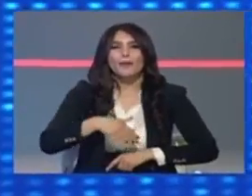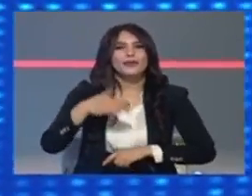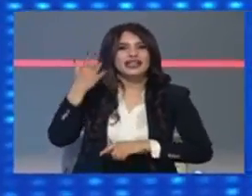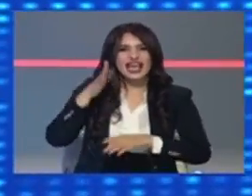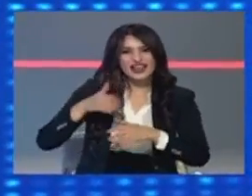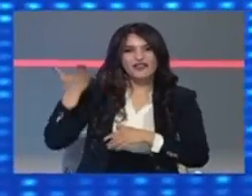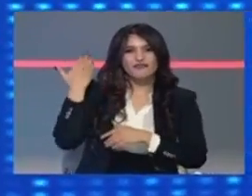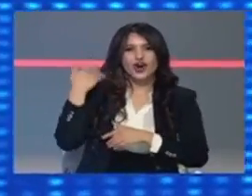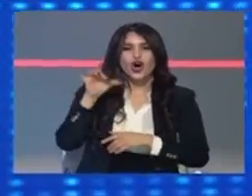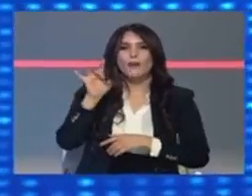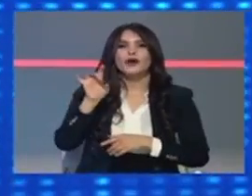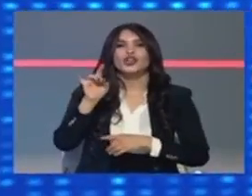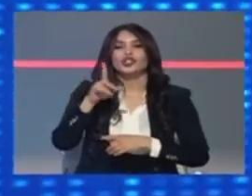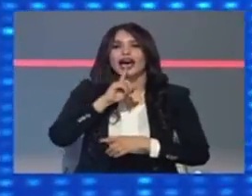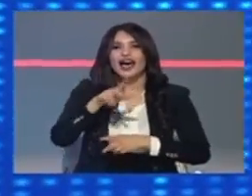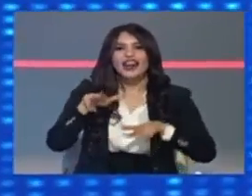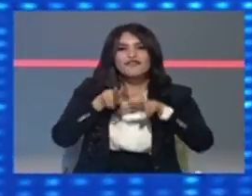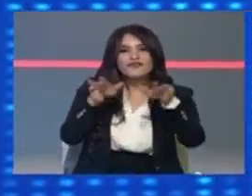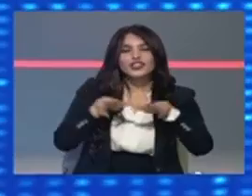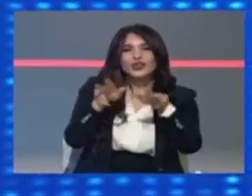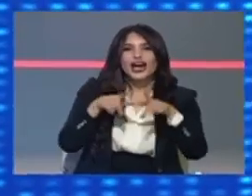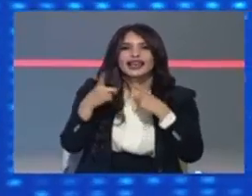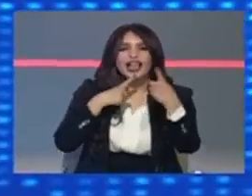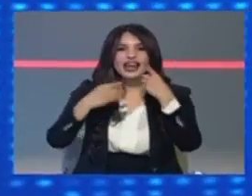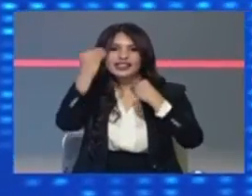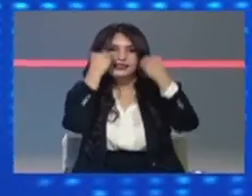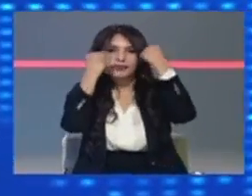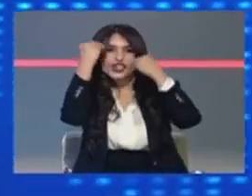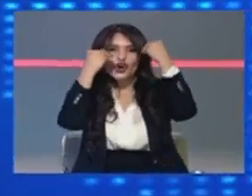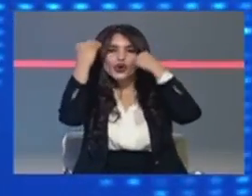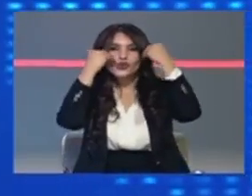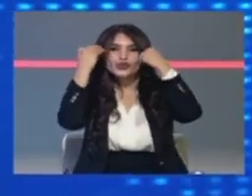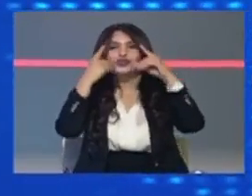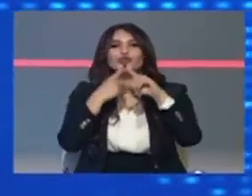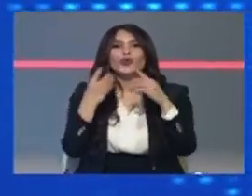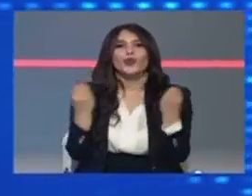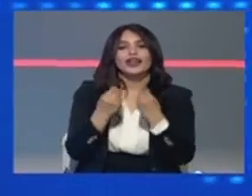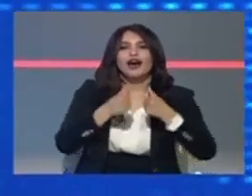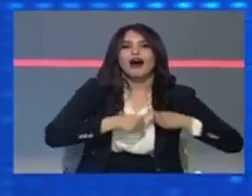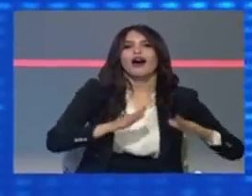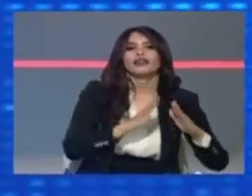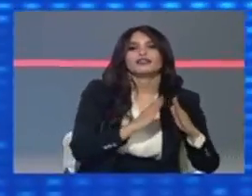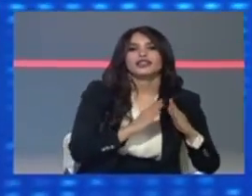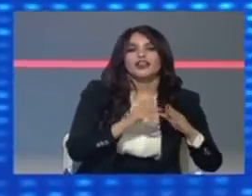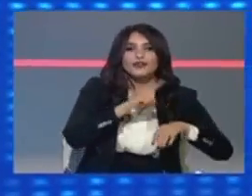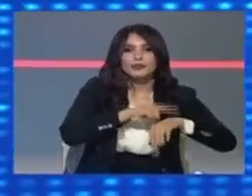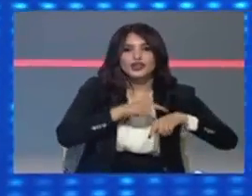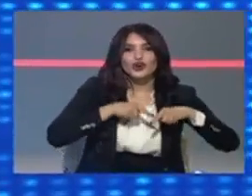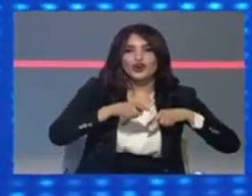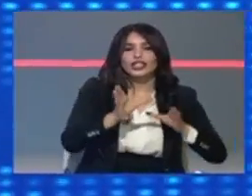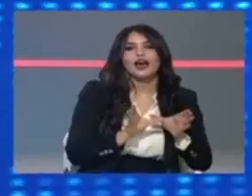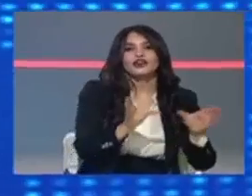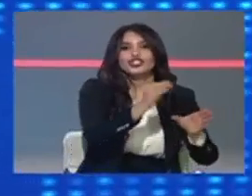عبر مقطع فيديو تحدث فيها عن تجربة مكوثه في المنزل خلال فترة الحجر الصحي